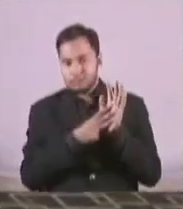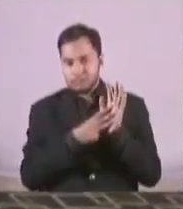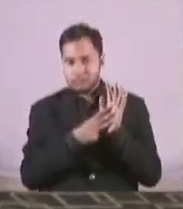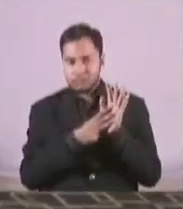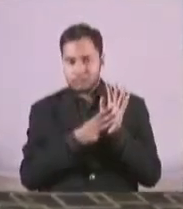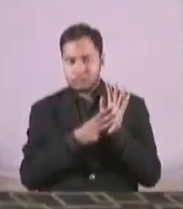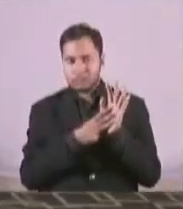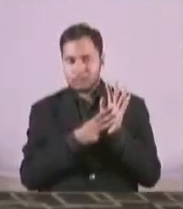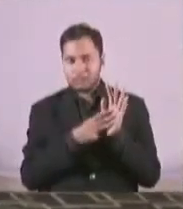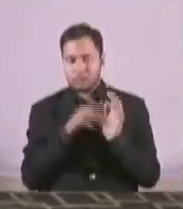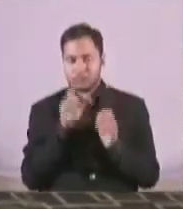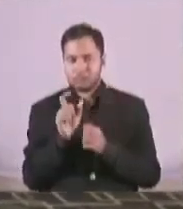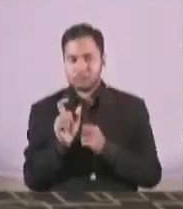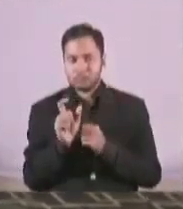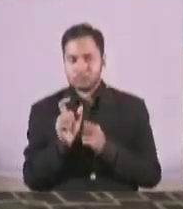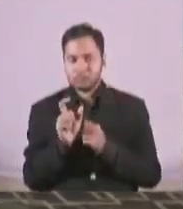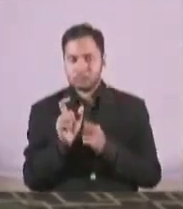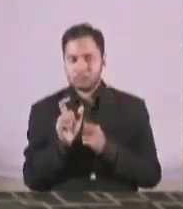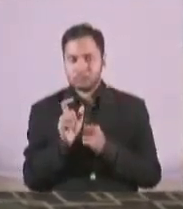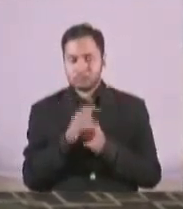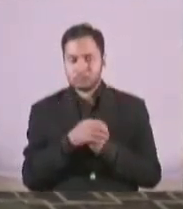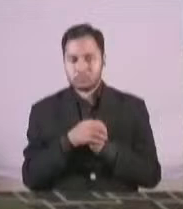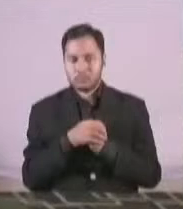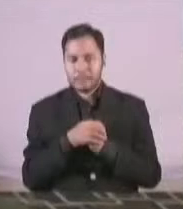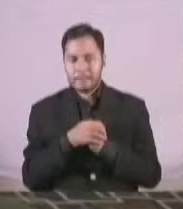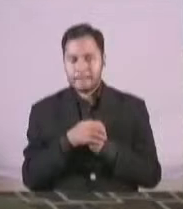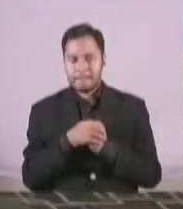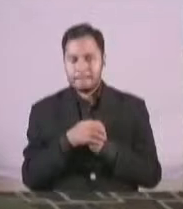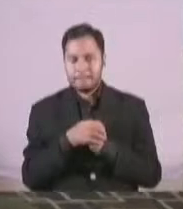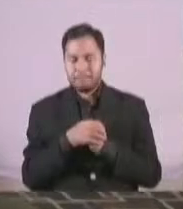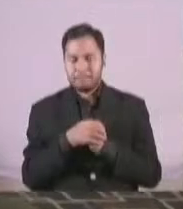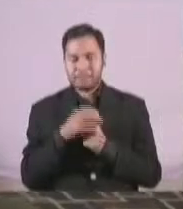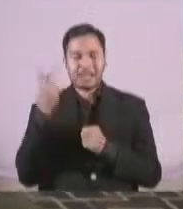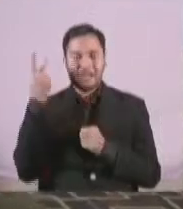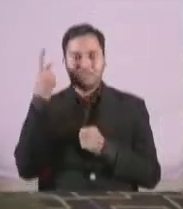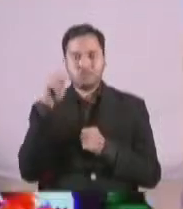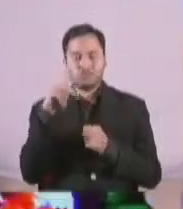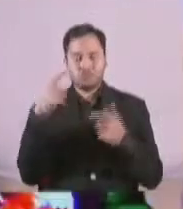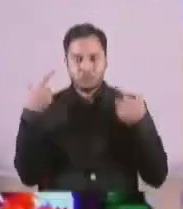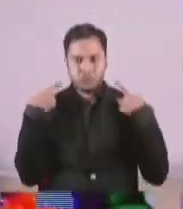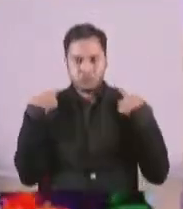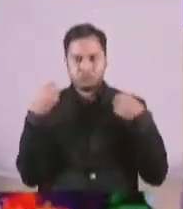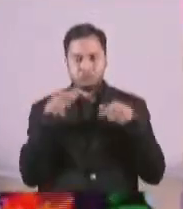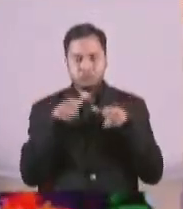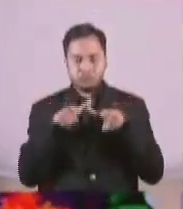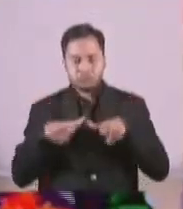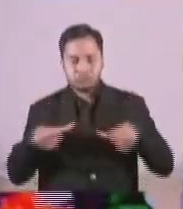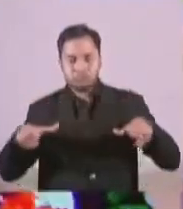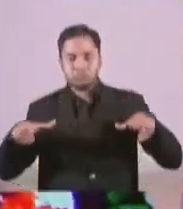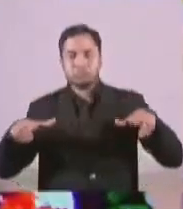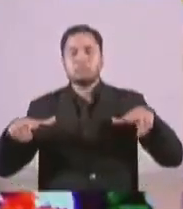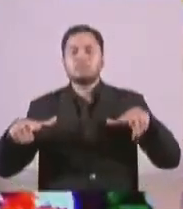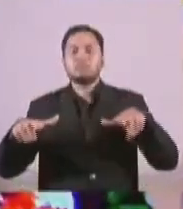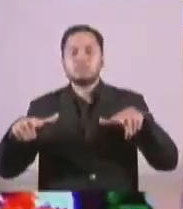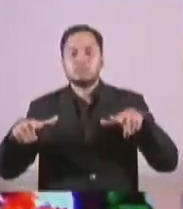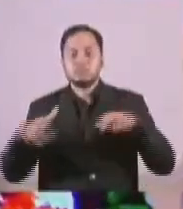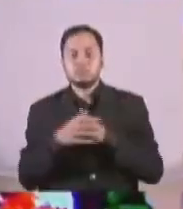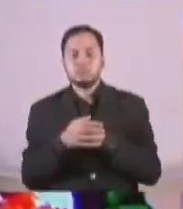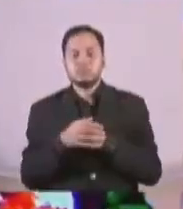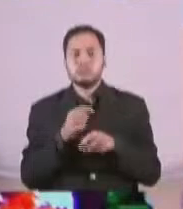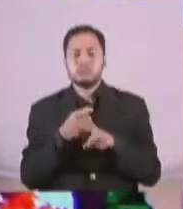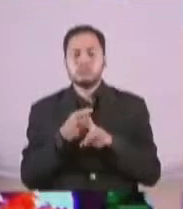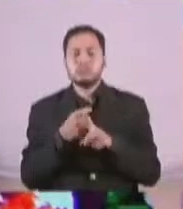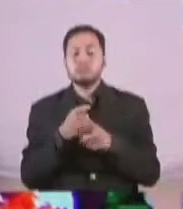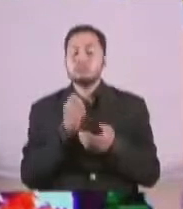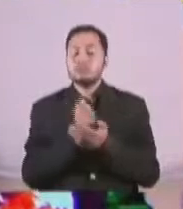gubernur dibandingkan ngasih uangnya untuk agar tadi masyarakat bisa berobat. Udah